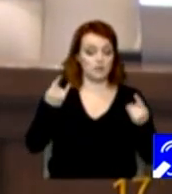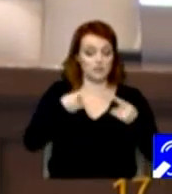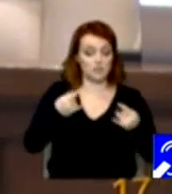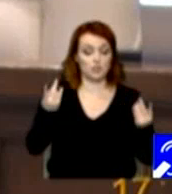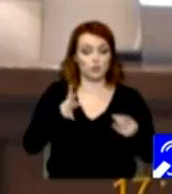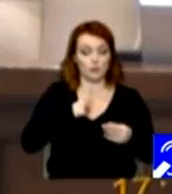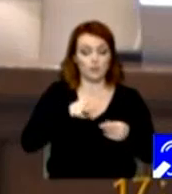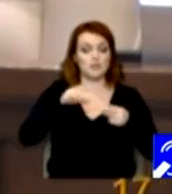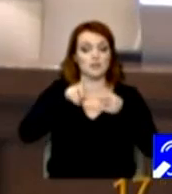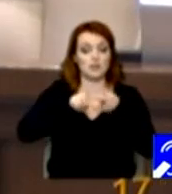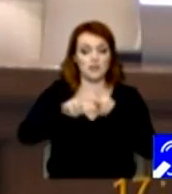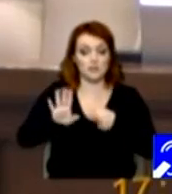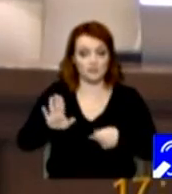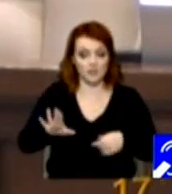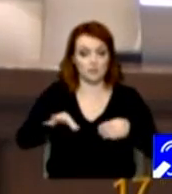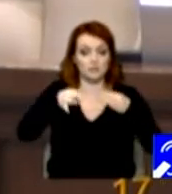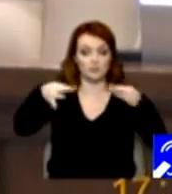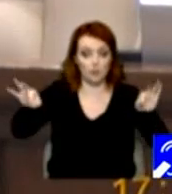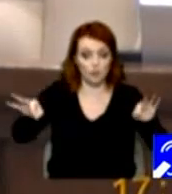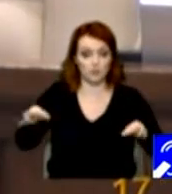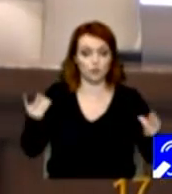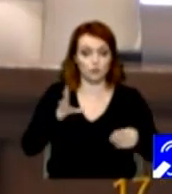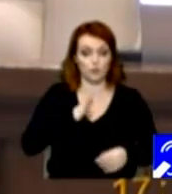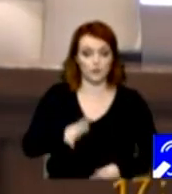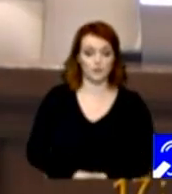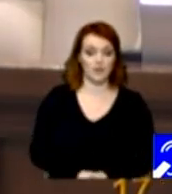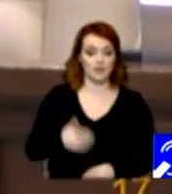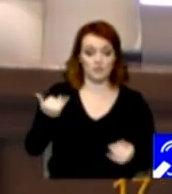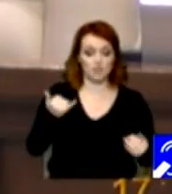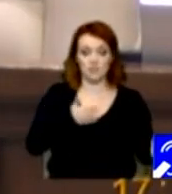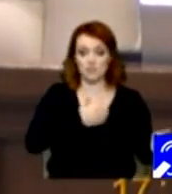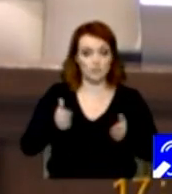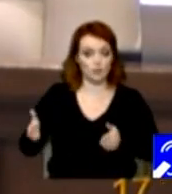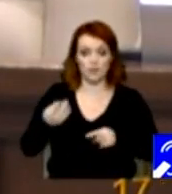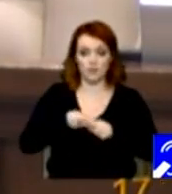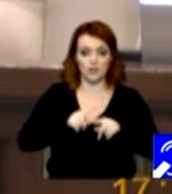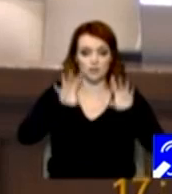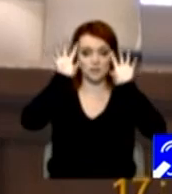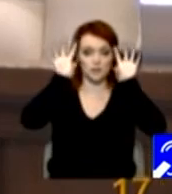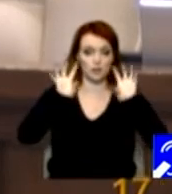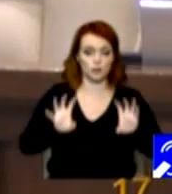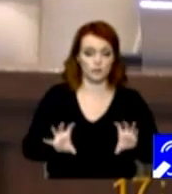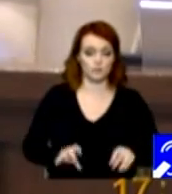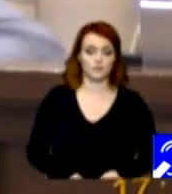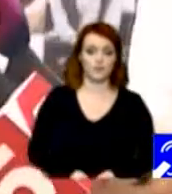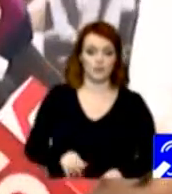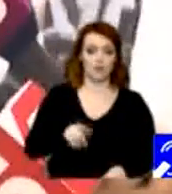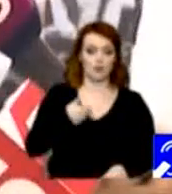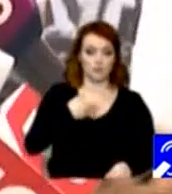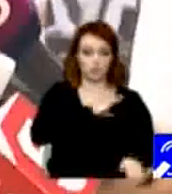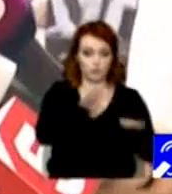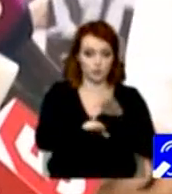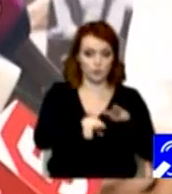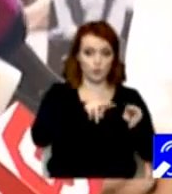Ba sigur că noțiunea de independență din acest articol nu este sinonimă cu noțiunea de control parlamentar e